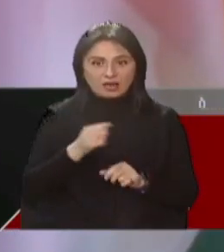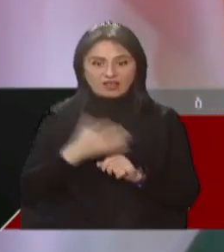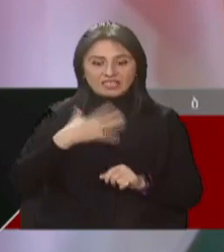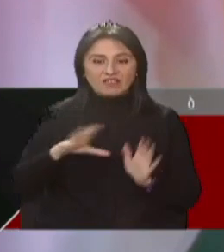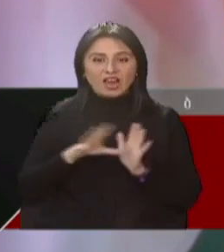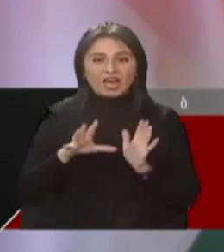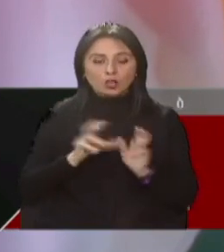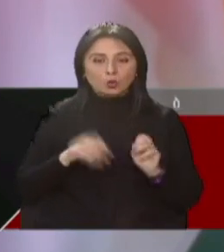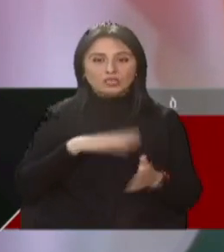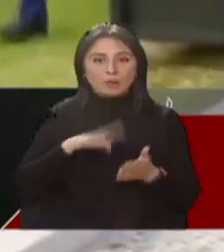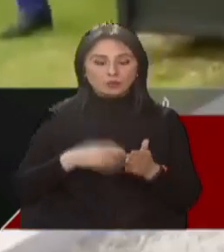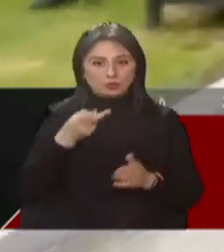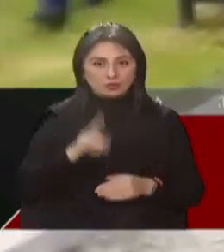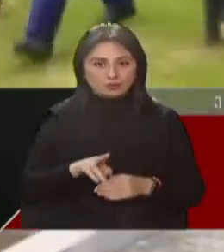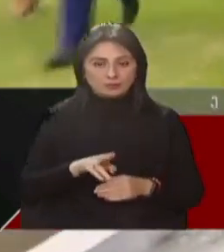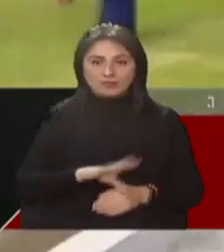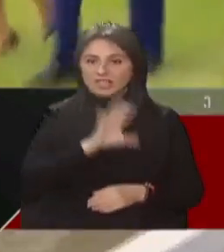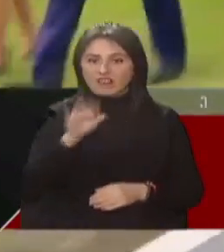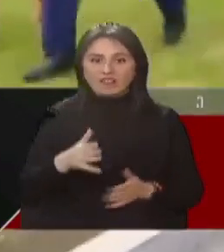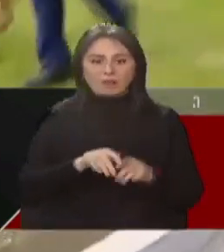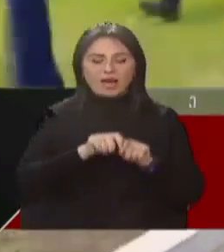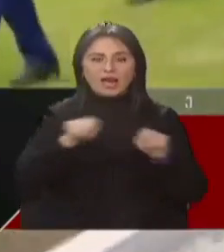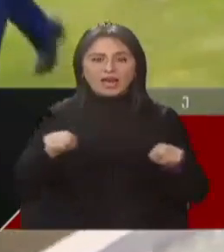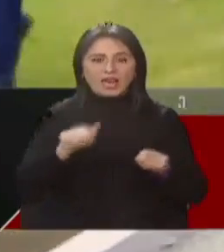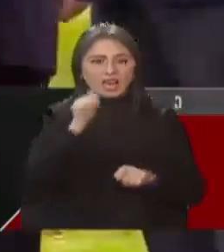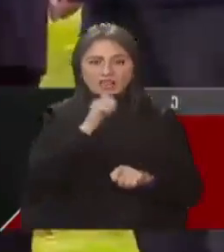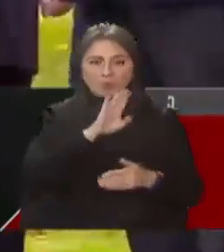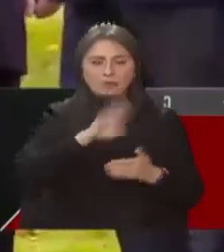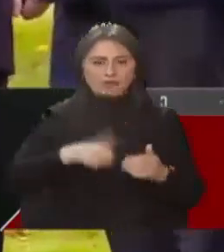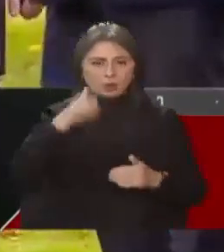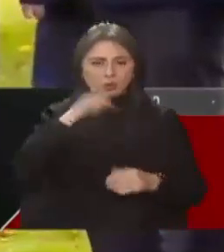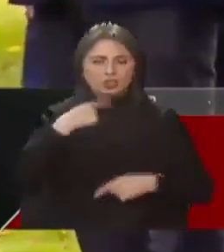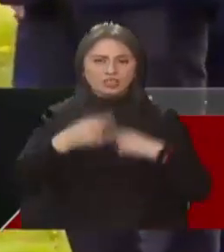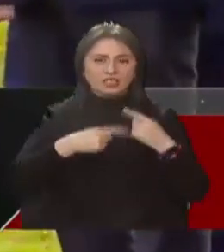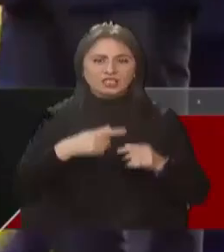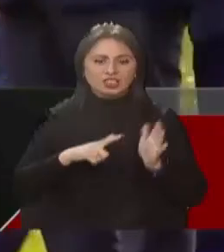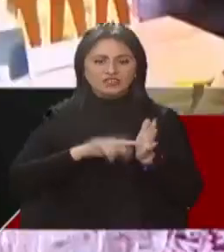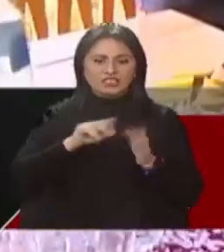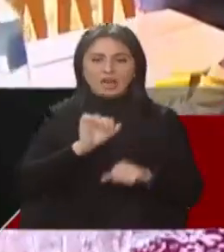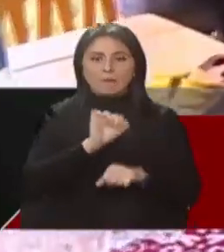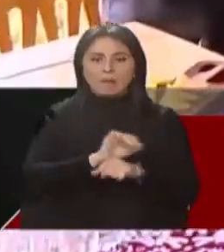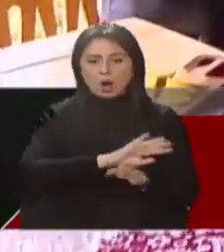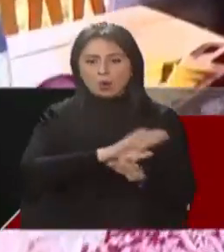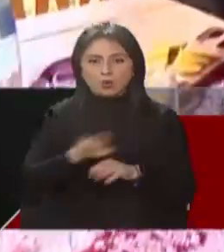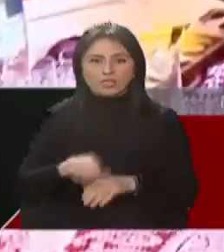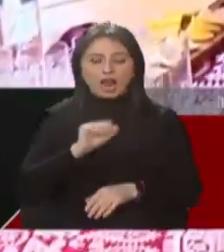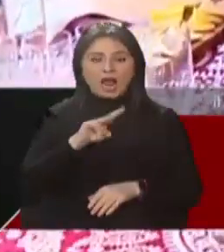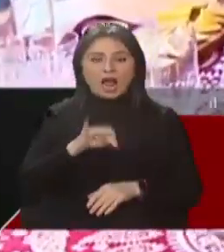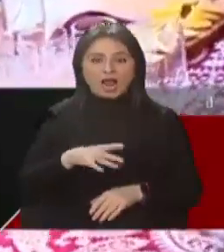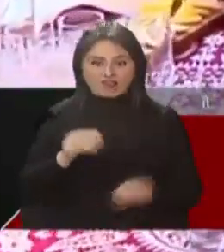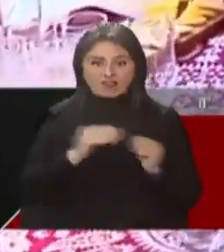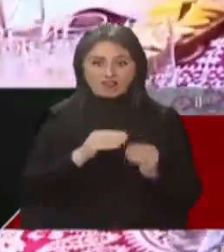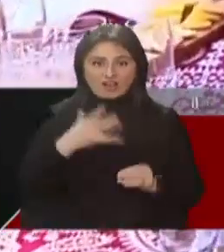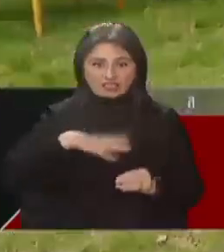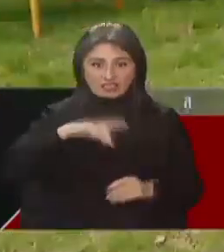საქართველოს ენერგეტიკული უსაფრთხოებისთვის. ყველაფერი ღიად და დაუფარავად კი უკვე გუშინ ითქვა, როცა 7-წლიანი პაუზის შემდეგ ილხამ ალიევი